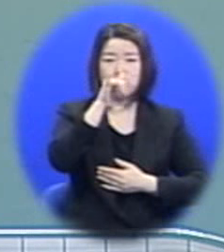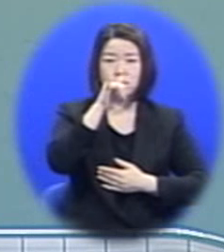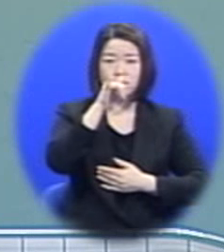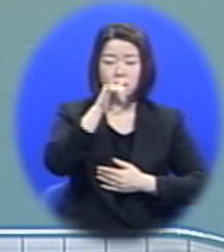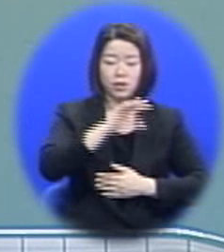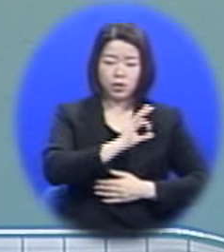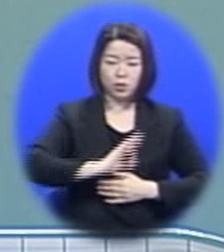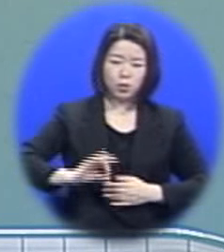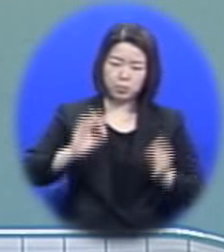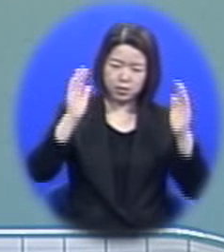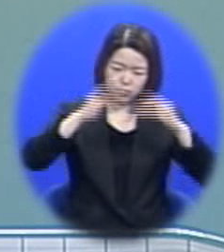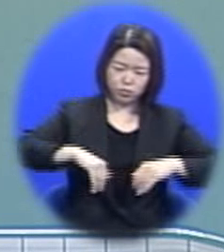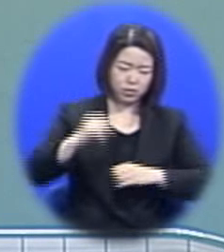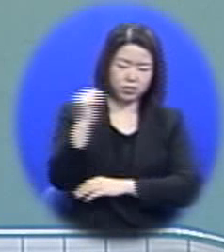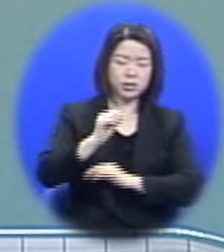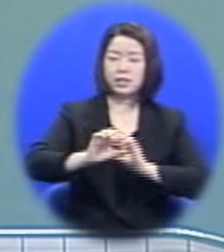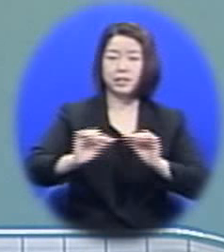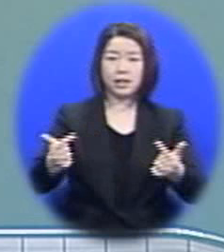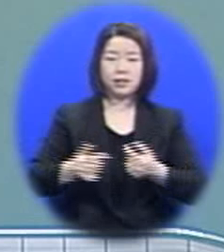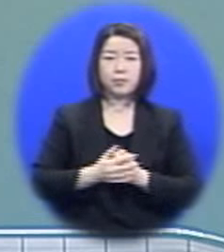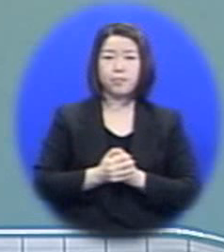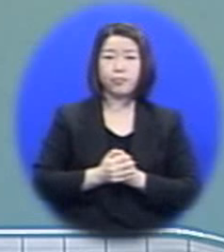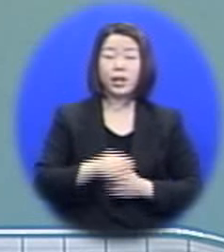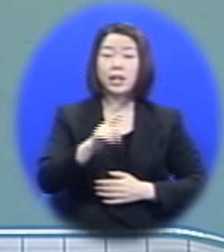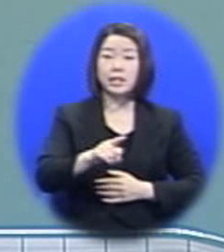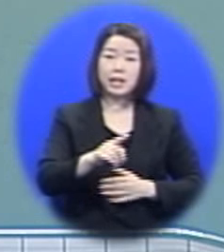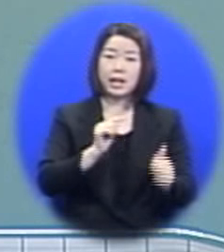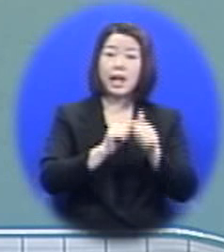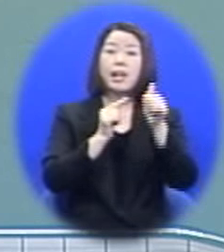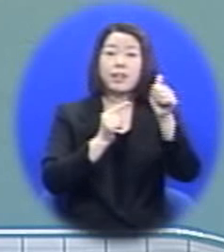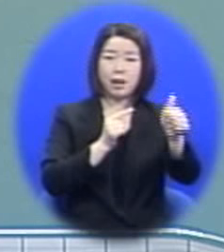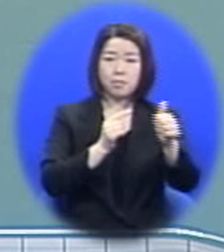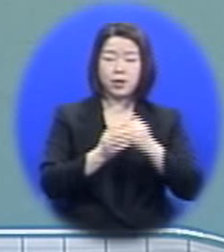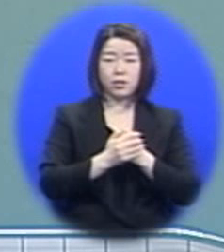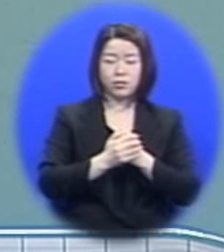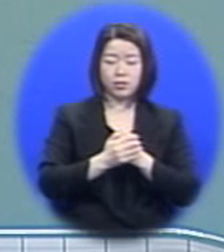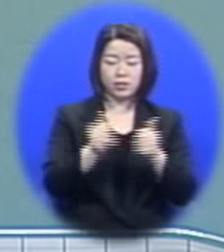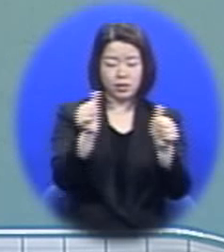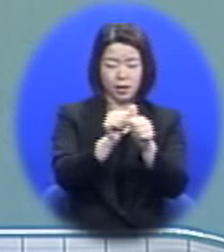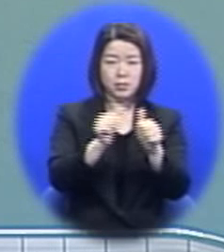욥이 무너지지 않습니다. 이게 남편이고